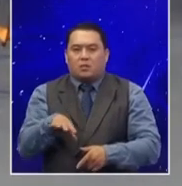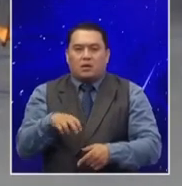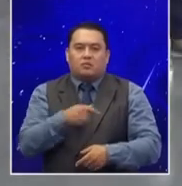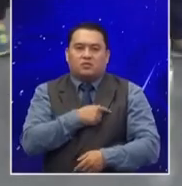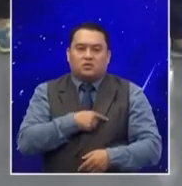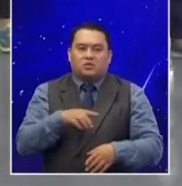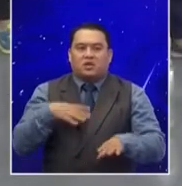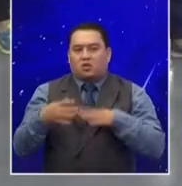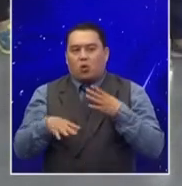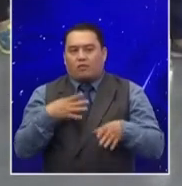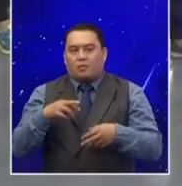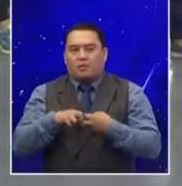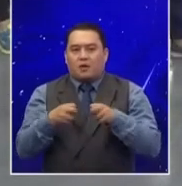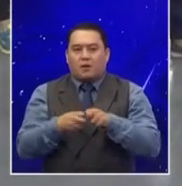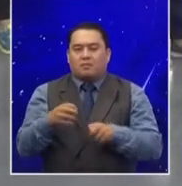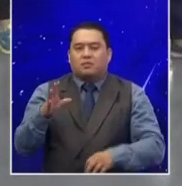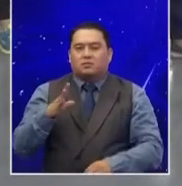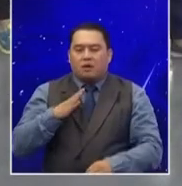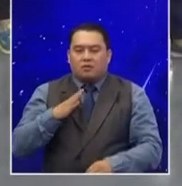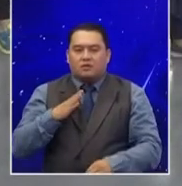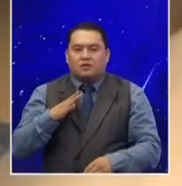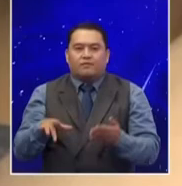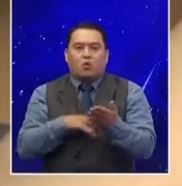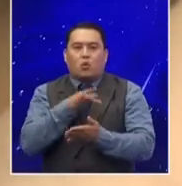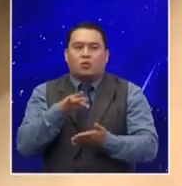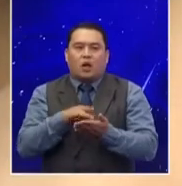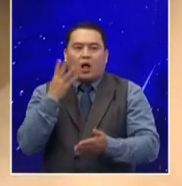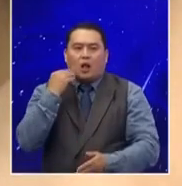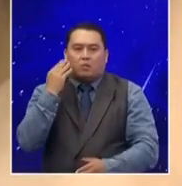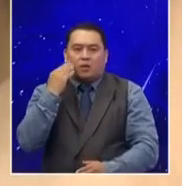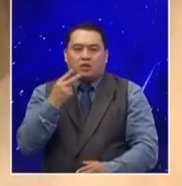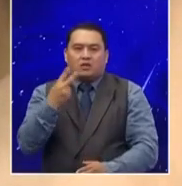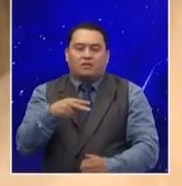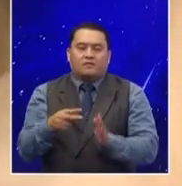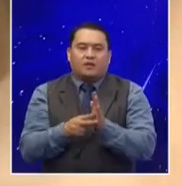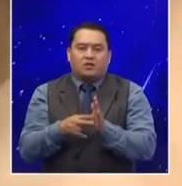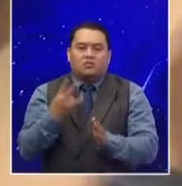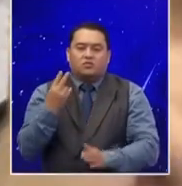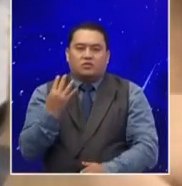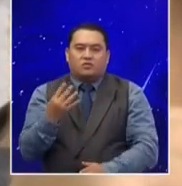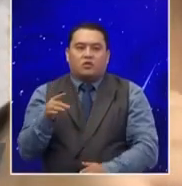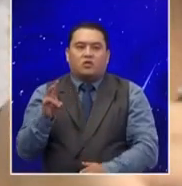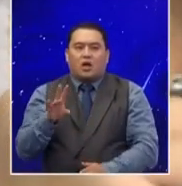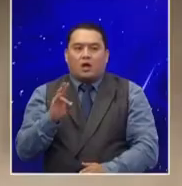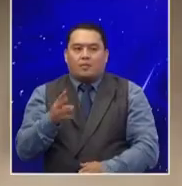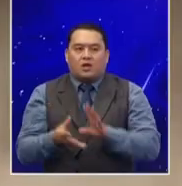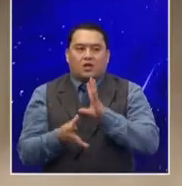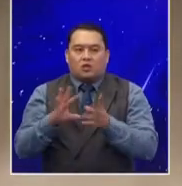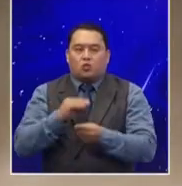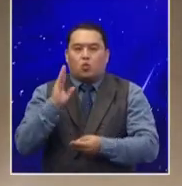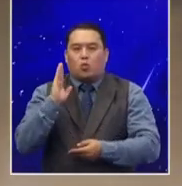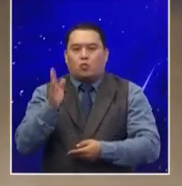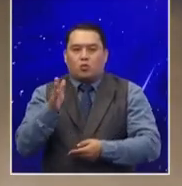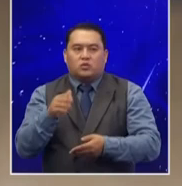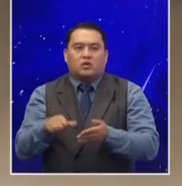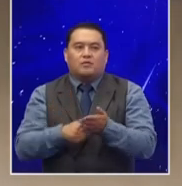тренировками. Чемпионат Казахстана по стрельбе из лука состоится в городе Алматы 28 октября. 4 ноября подведут итоги. Отмечу, в составе сборной